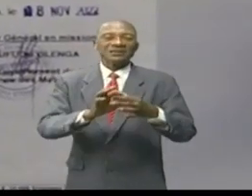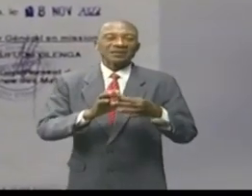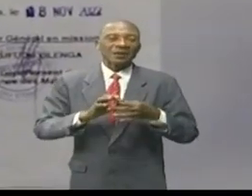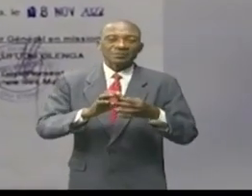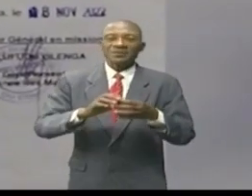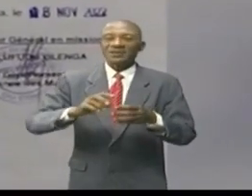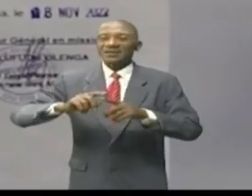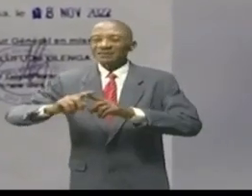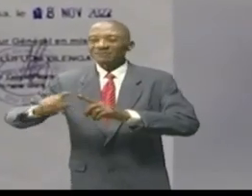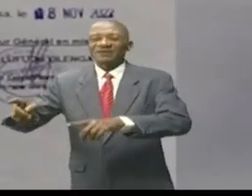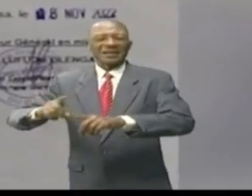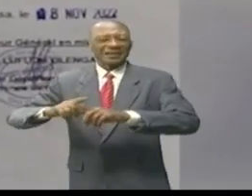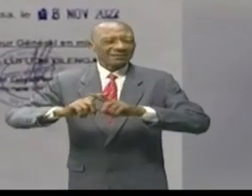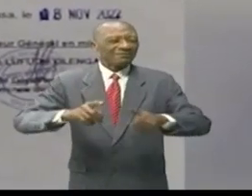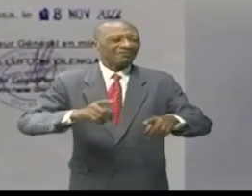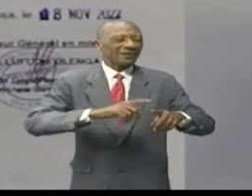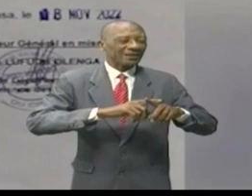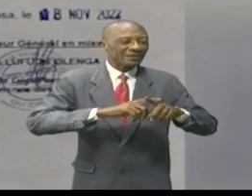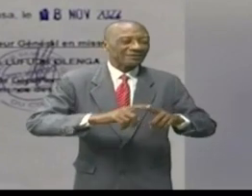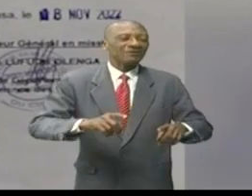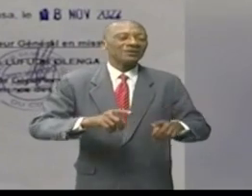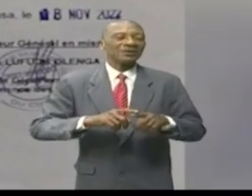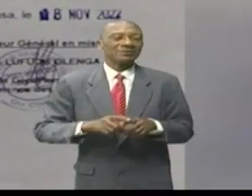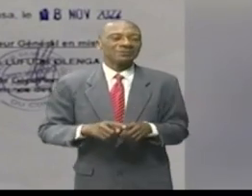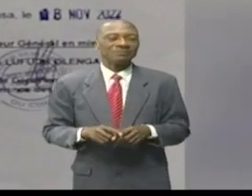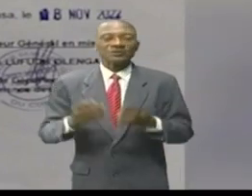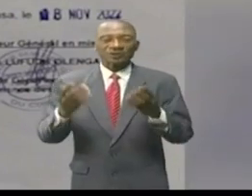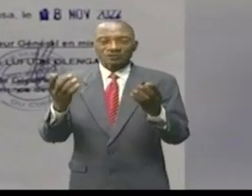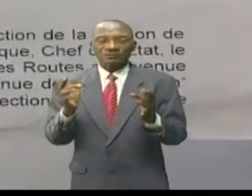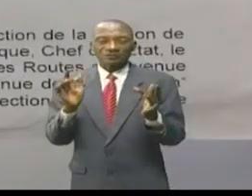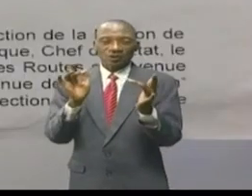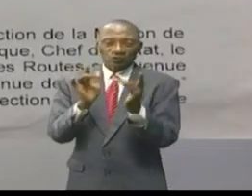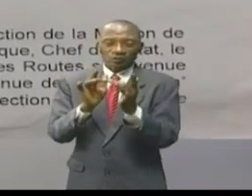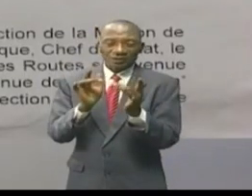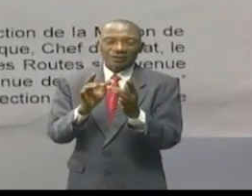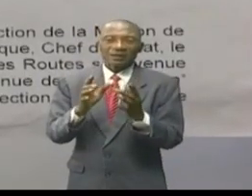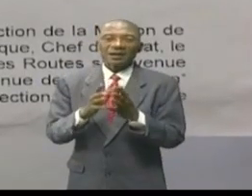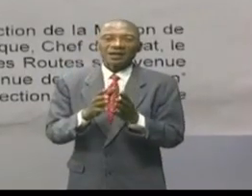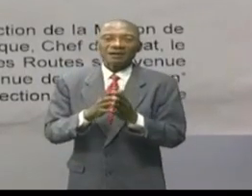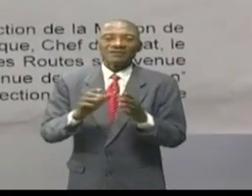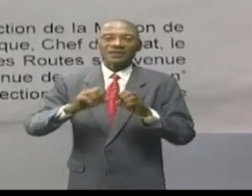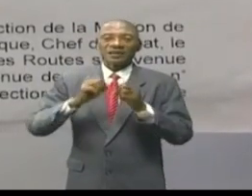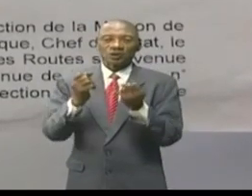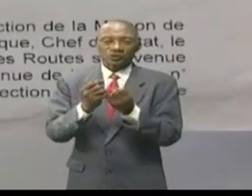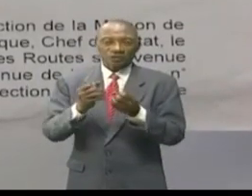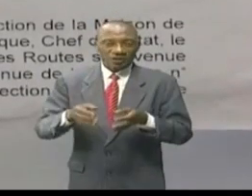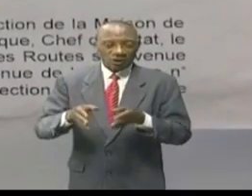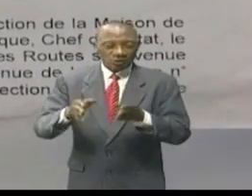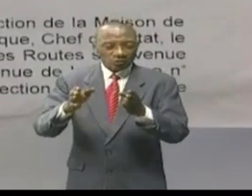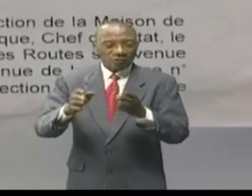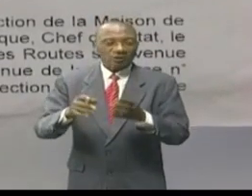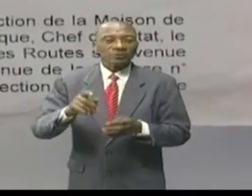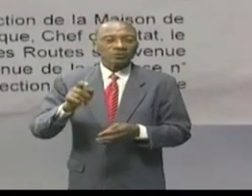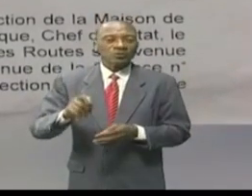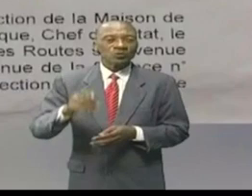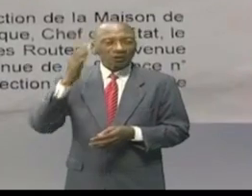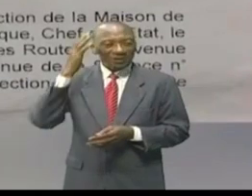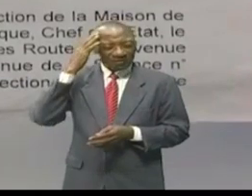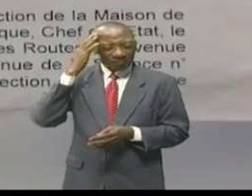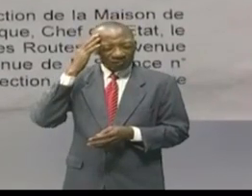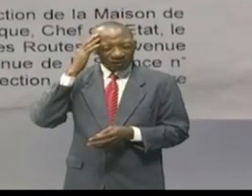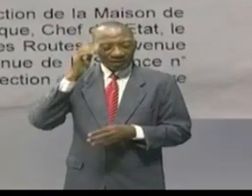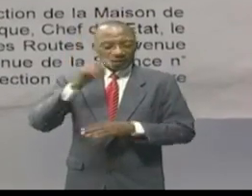et bilatéraux désireux d'entrer en contact avec elles, de se référer désormais à la nouvelle